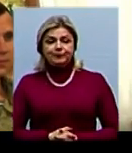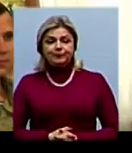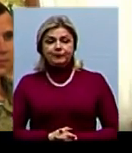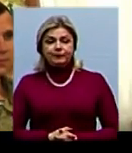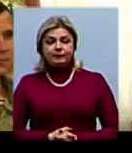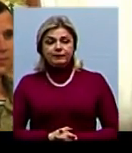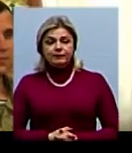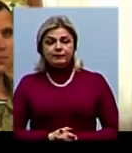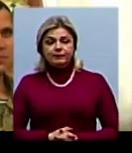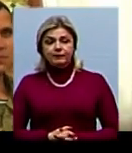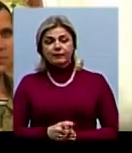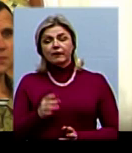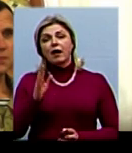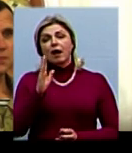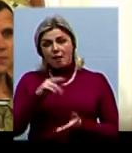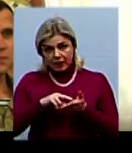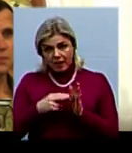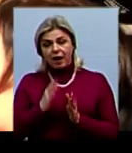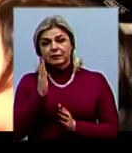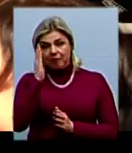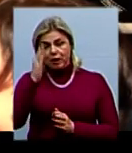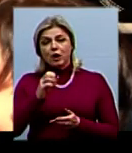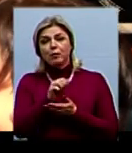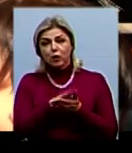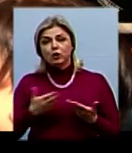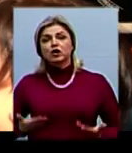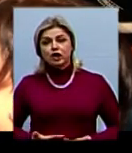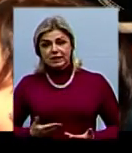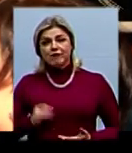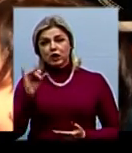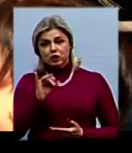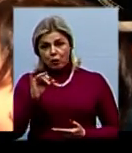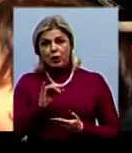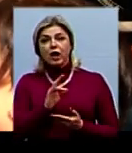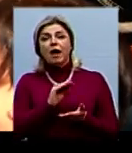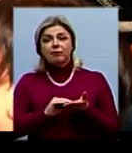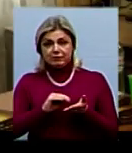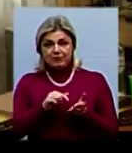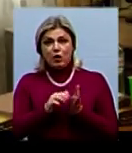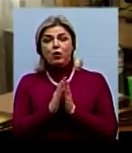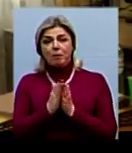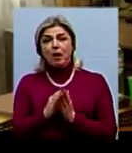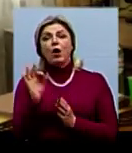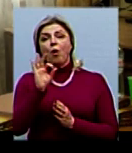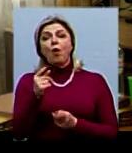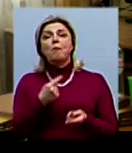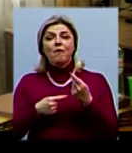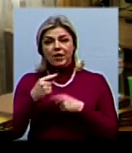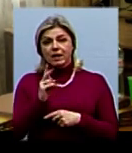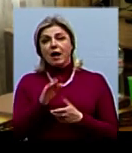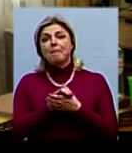зупинятися не збирається. У планах – продовження життєвої історії героїв роману. Наступна книга буде про повернення персонажів до мирного